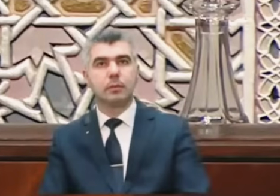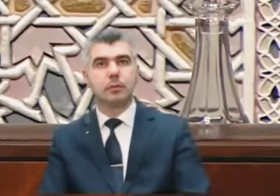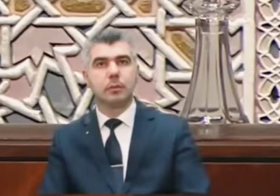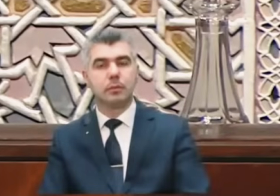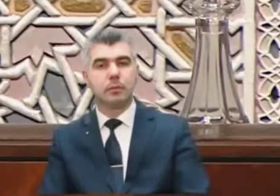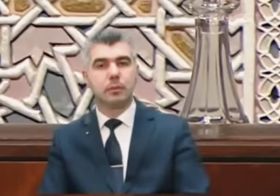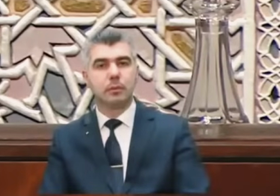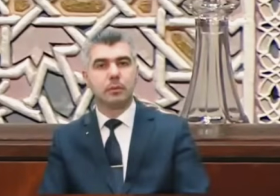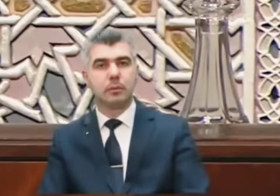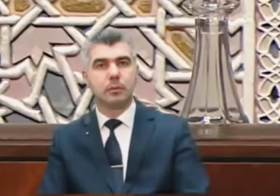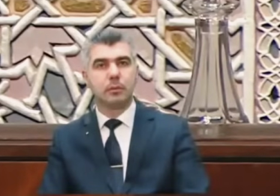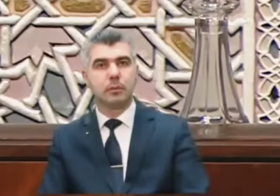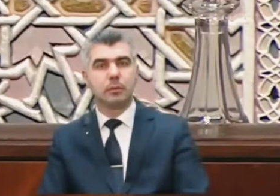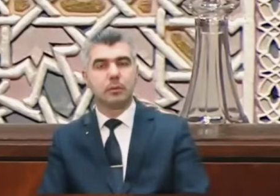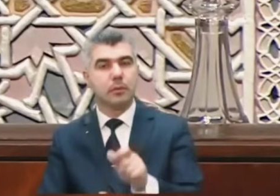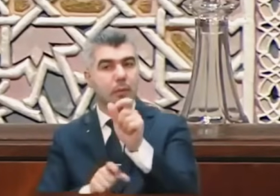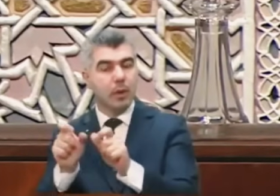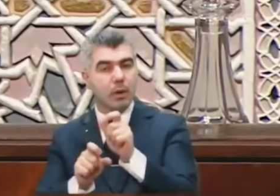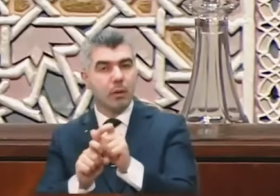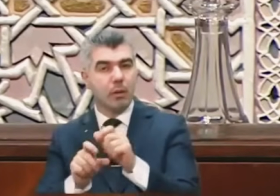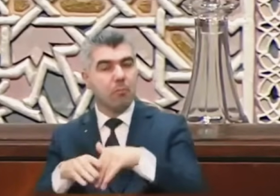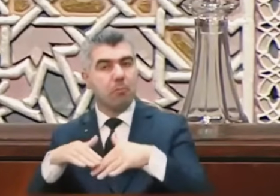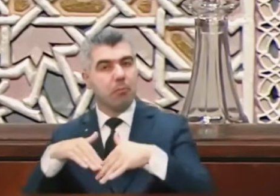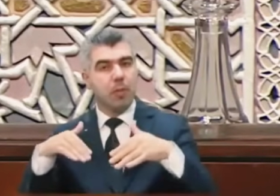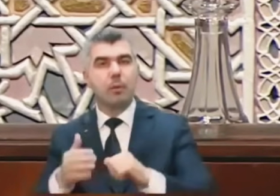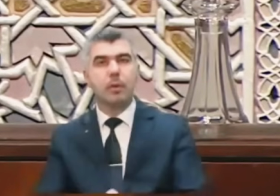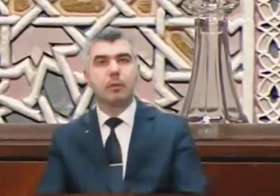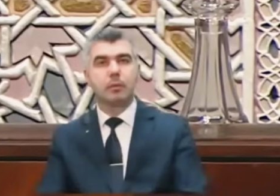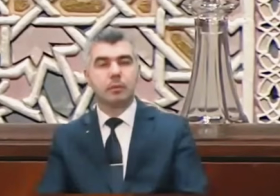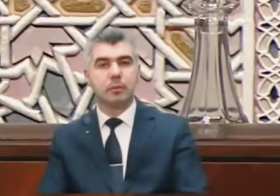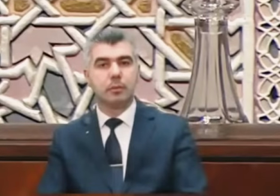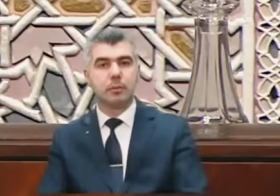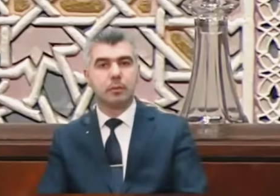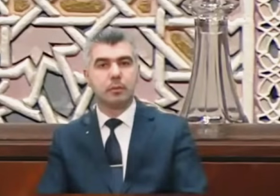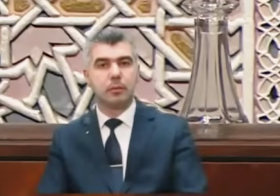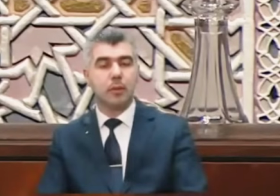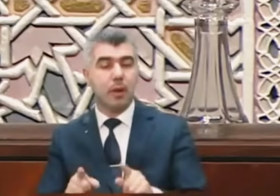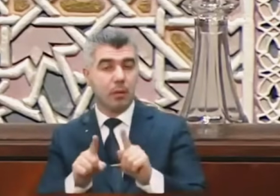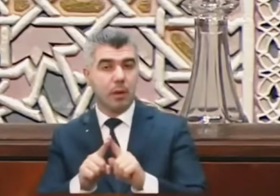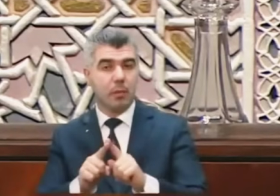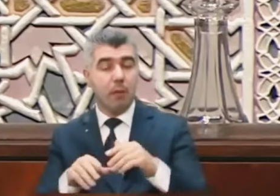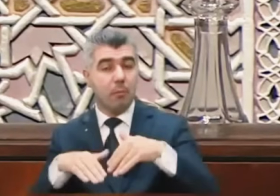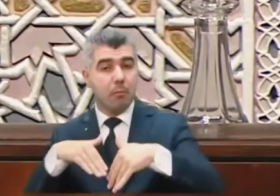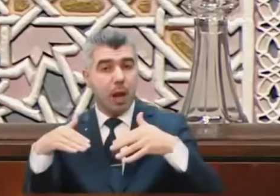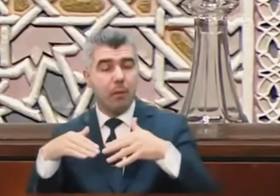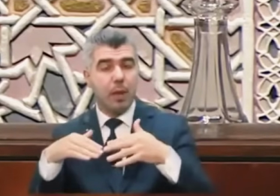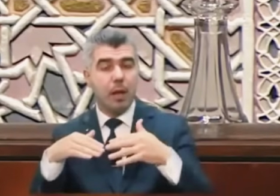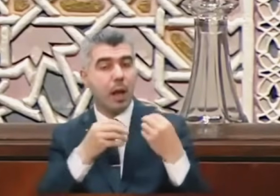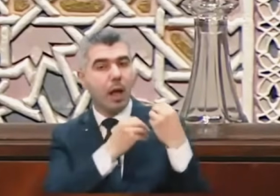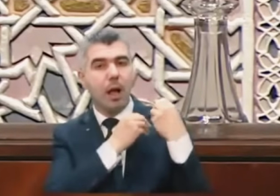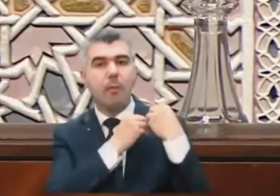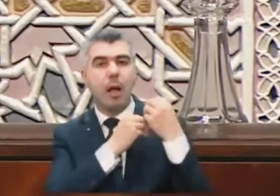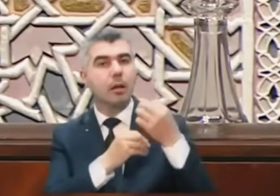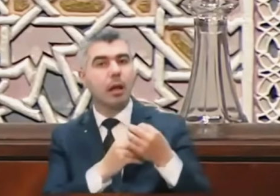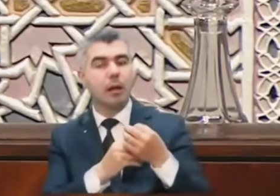فضلكم الاخوات والاخوان النواب، هذه المؤسسة راها أمانة في عنقنا، كل